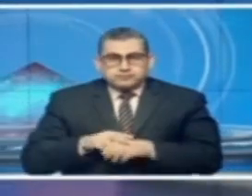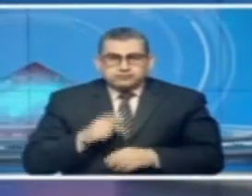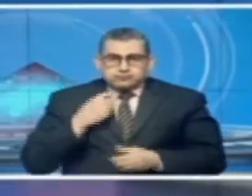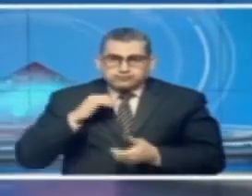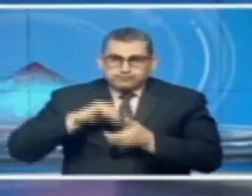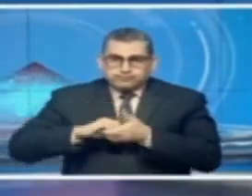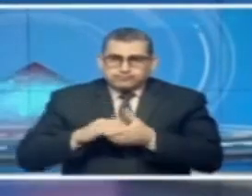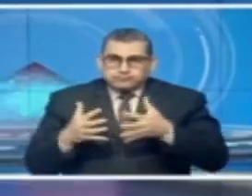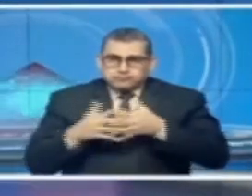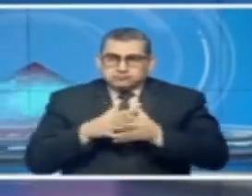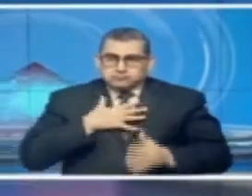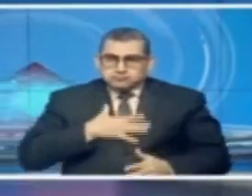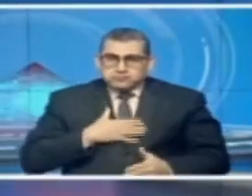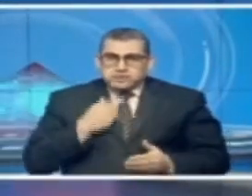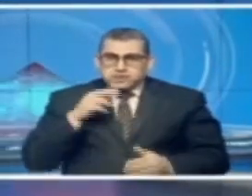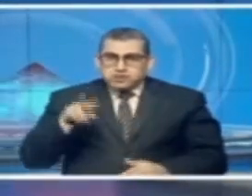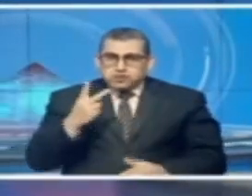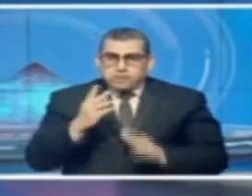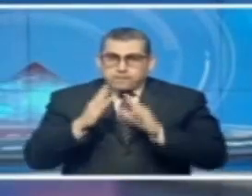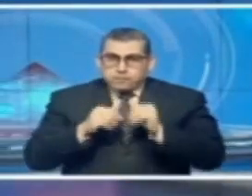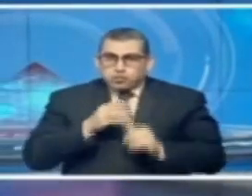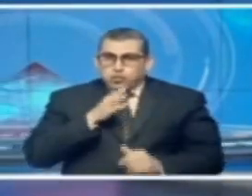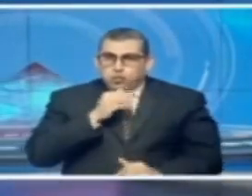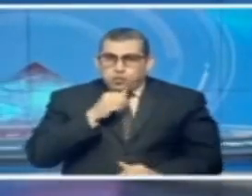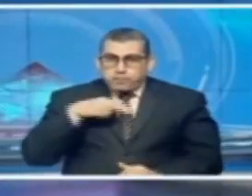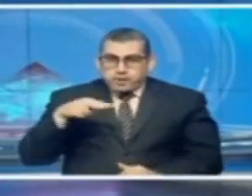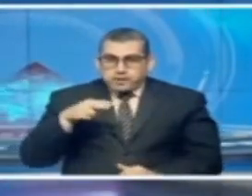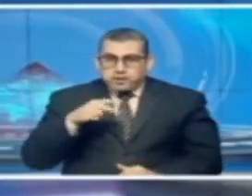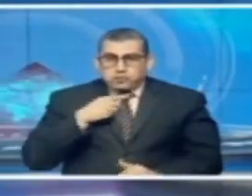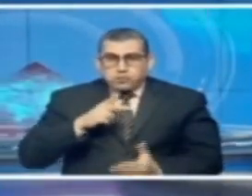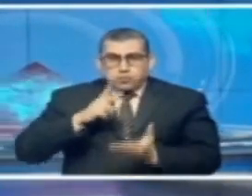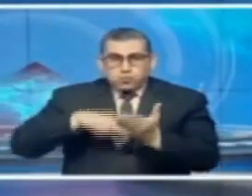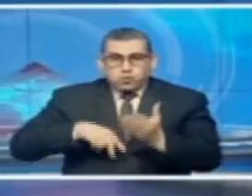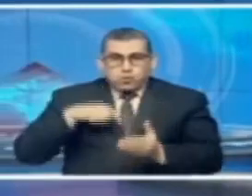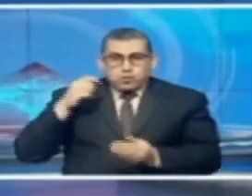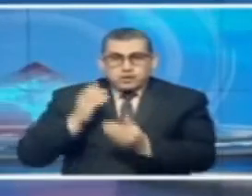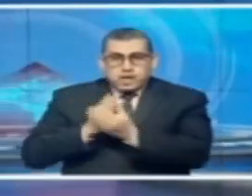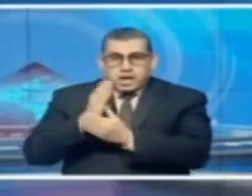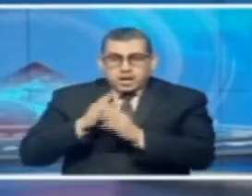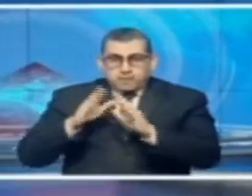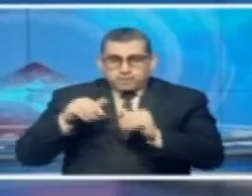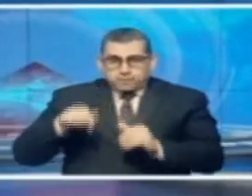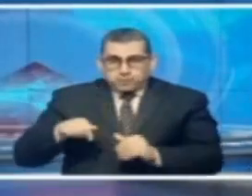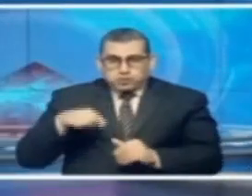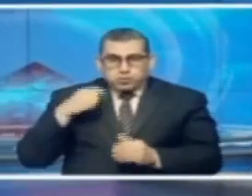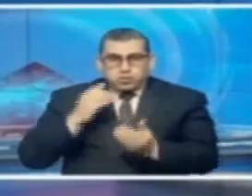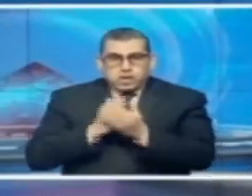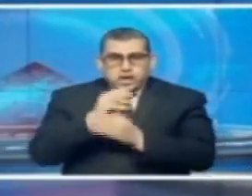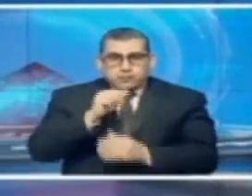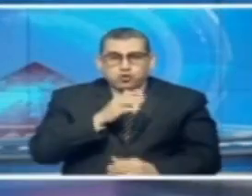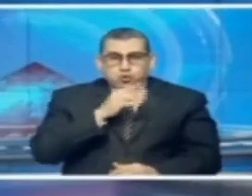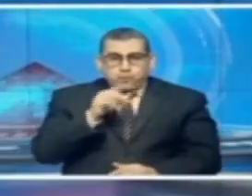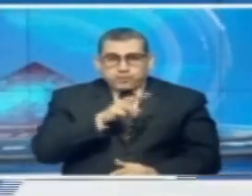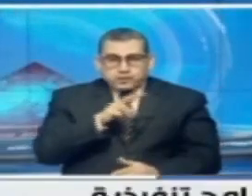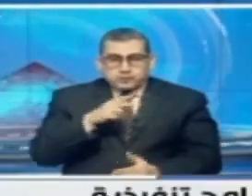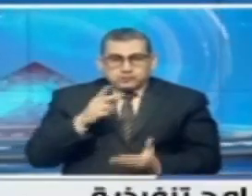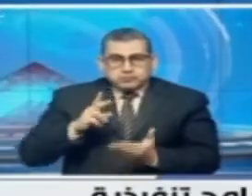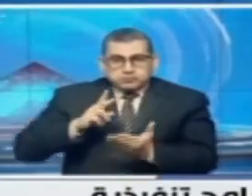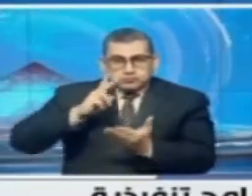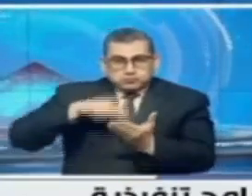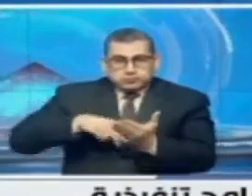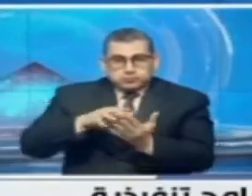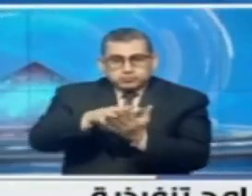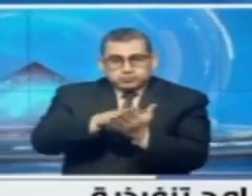وتوطيدا للعلاقات الثنائية بين مصر وسلطنة عمان، وقع وزير الخارجية سامح شكري ونظيره العماني